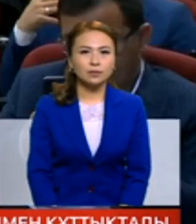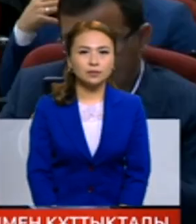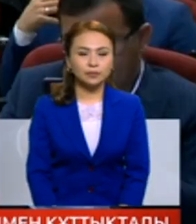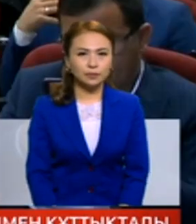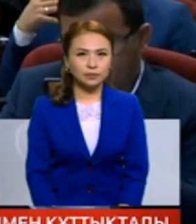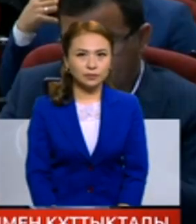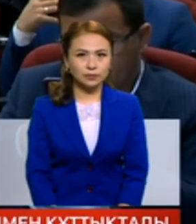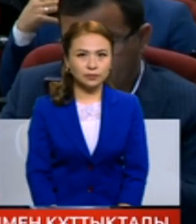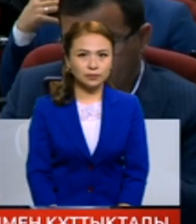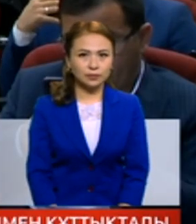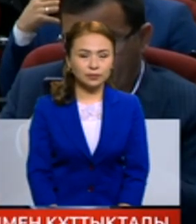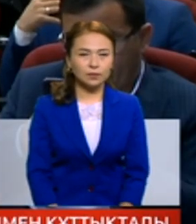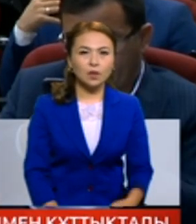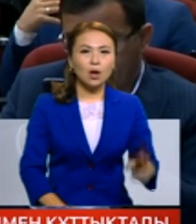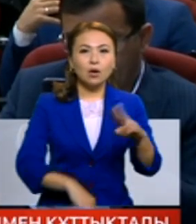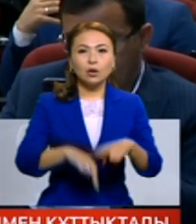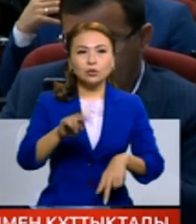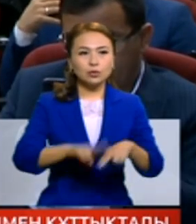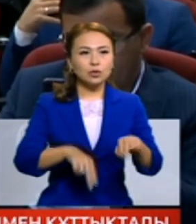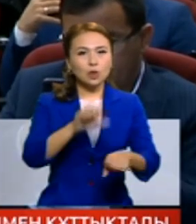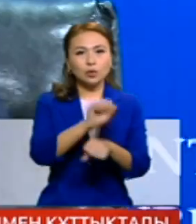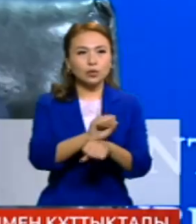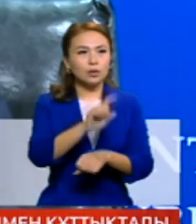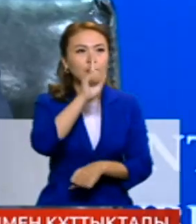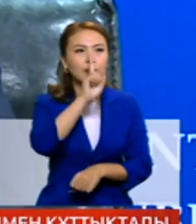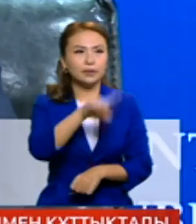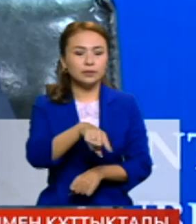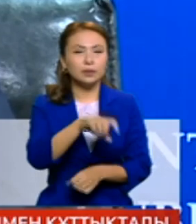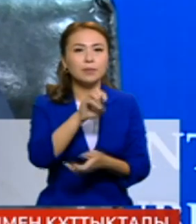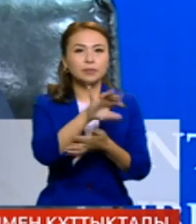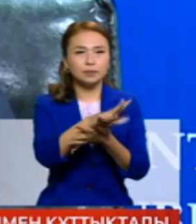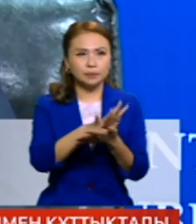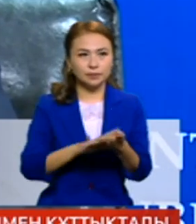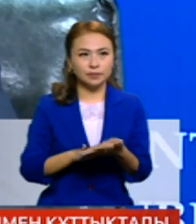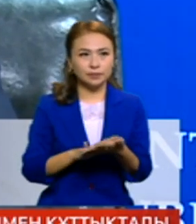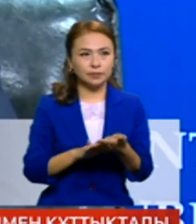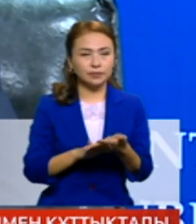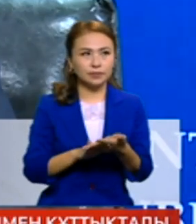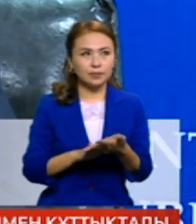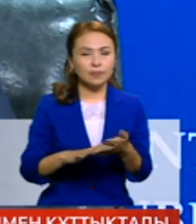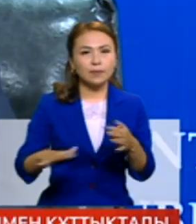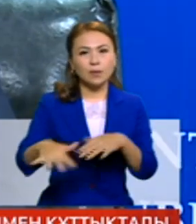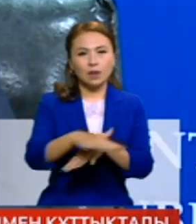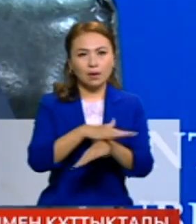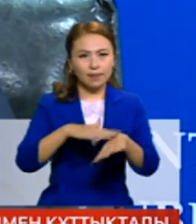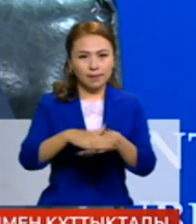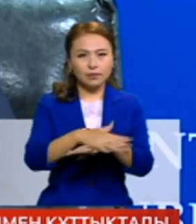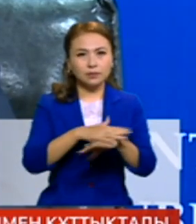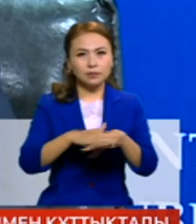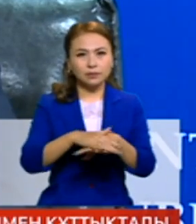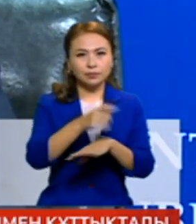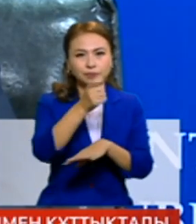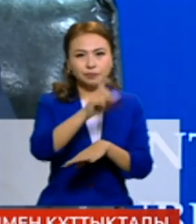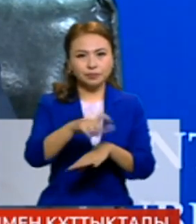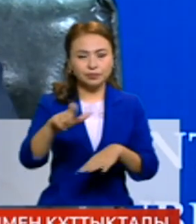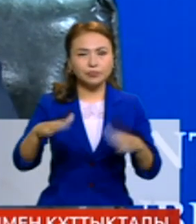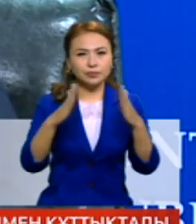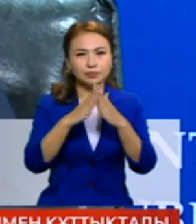Құрылыс тоқтамайды. Құрылыс жалғастырады. Ана халықтың сұраныс